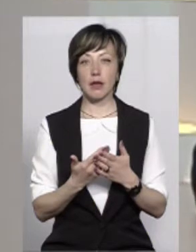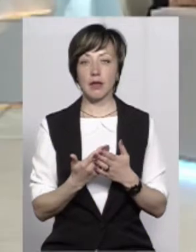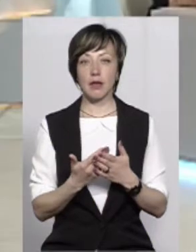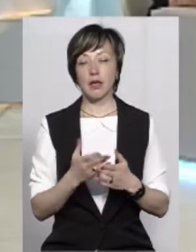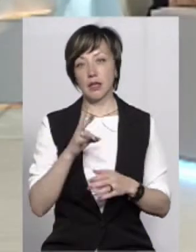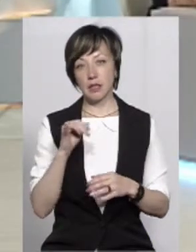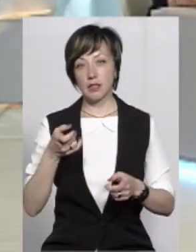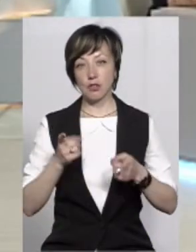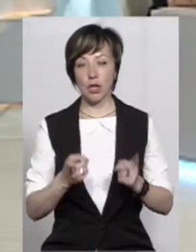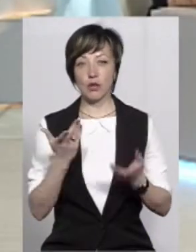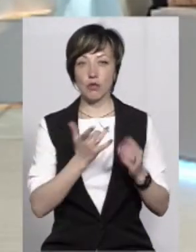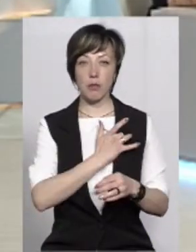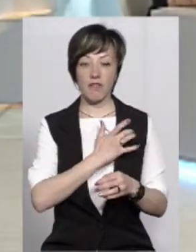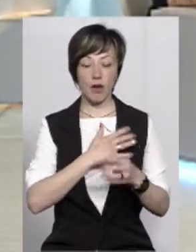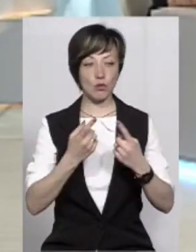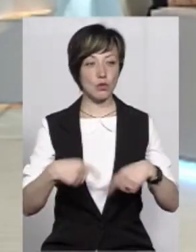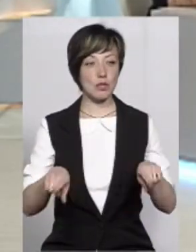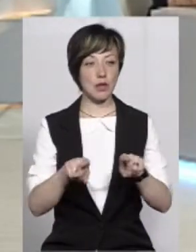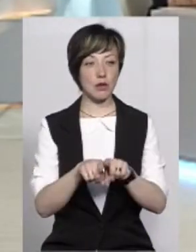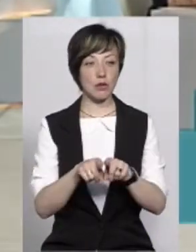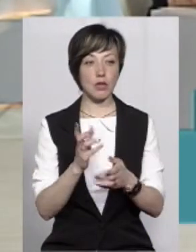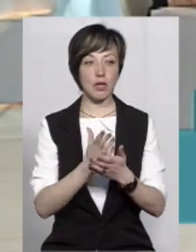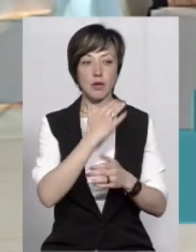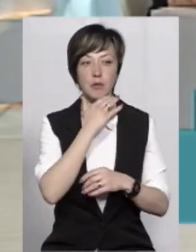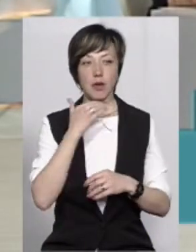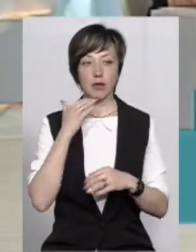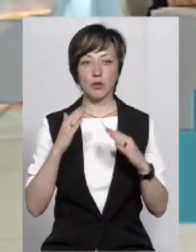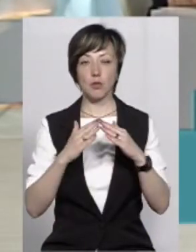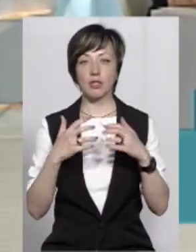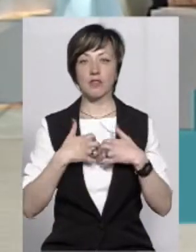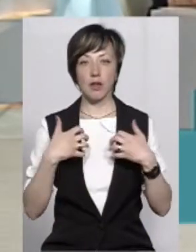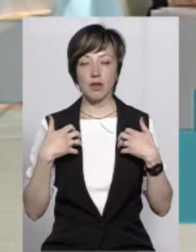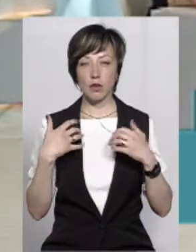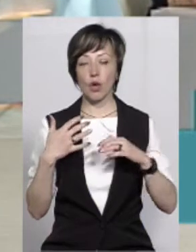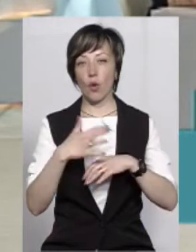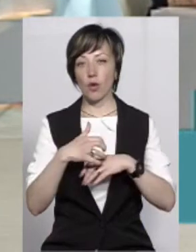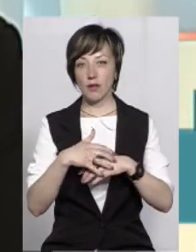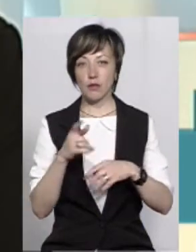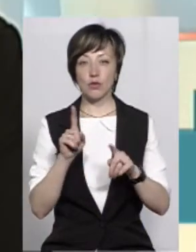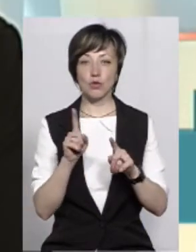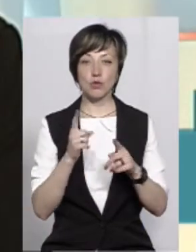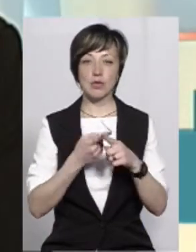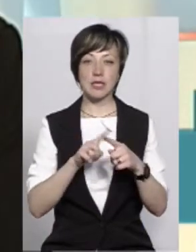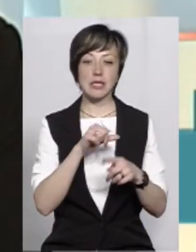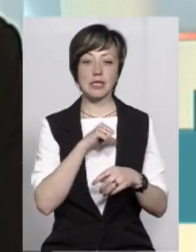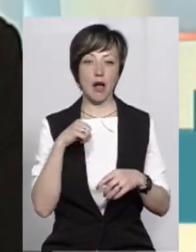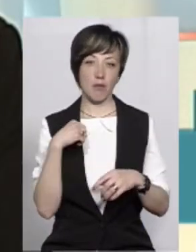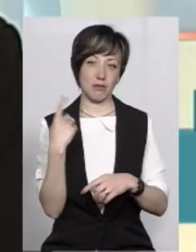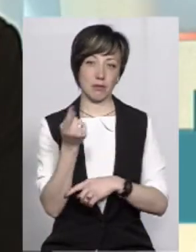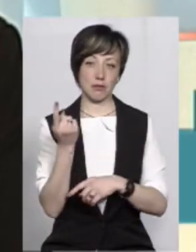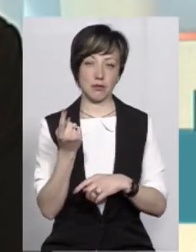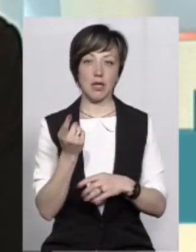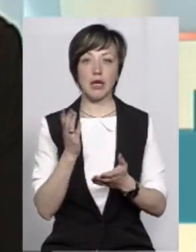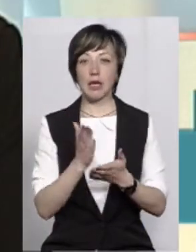Ні, звичайно, якщо в приватному секторі, то є багато таких домашніх тварин, до домашніх котів, що на самовигулі. Хоча є